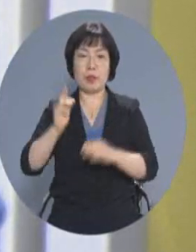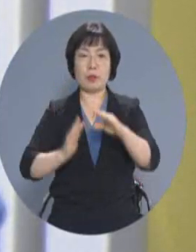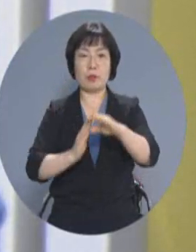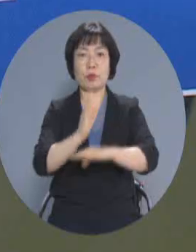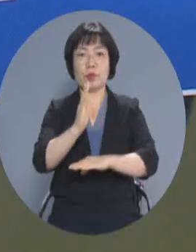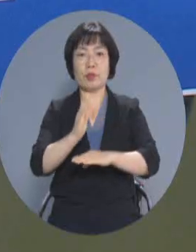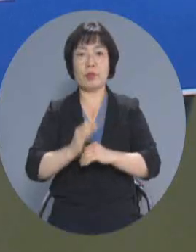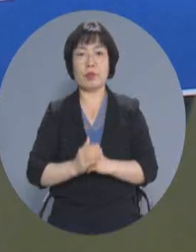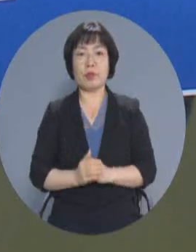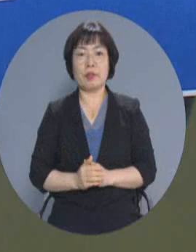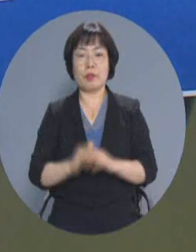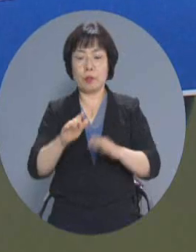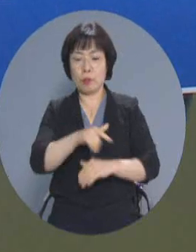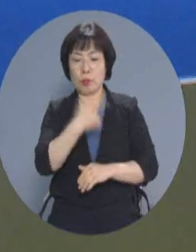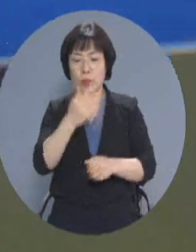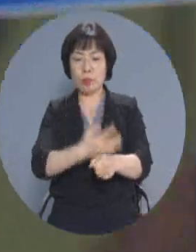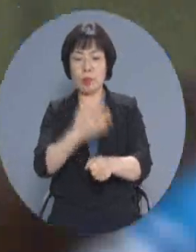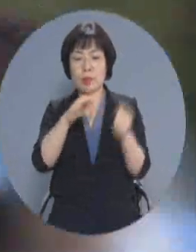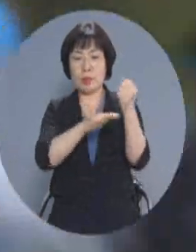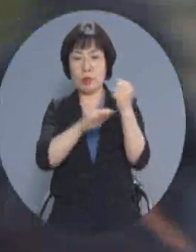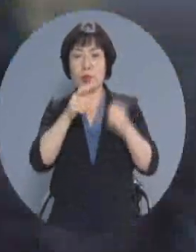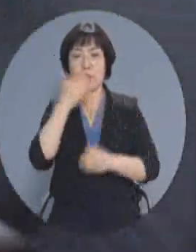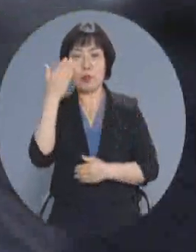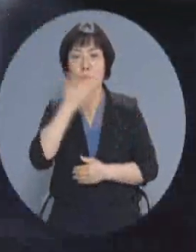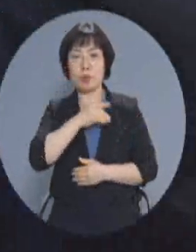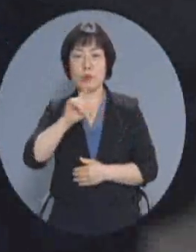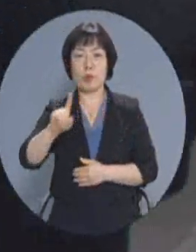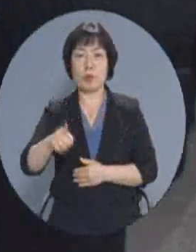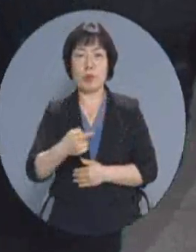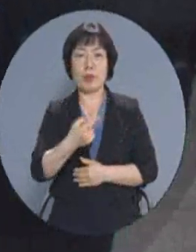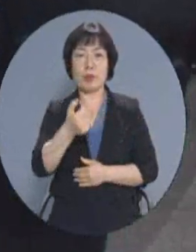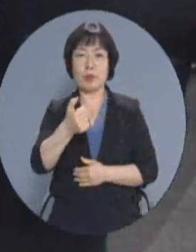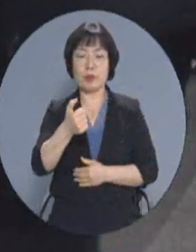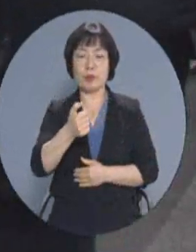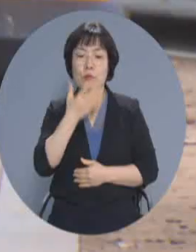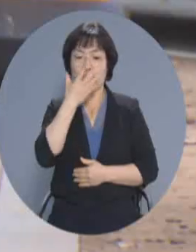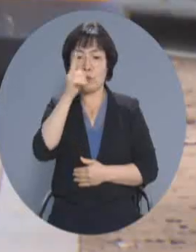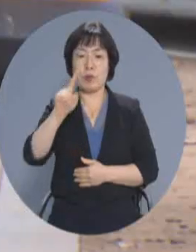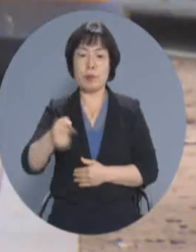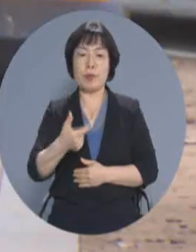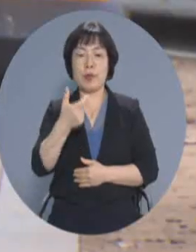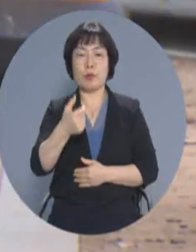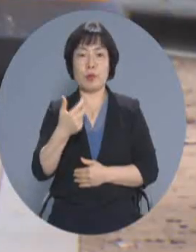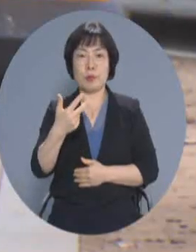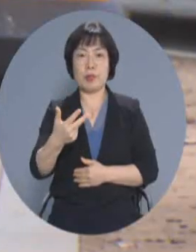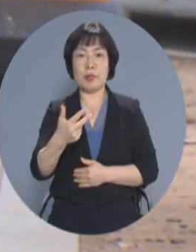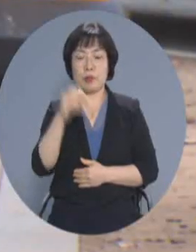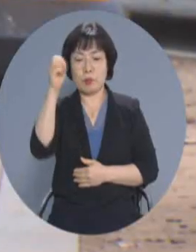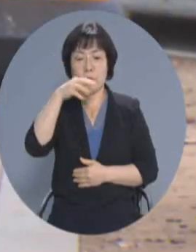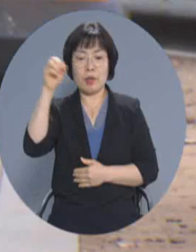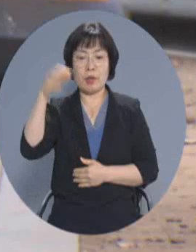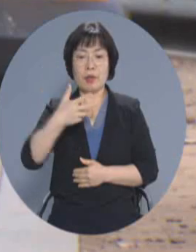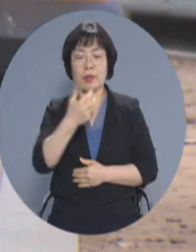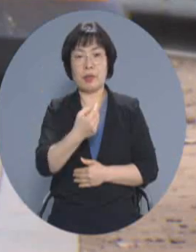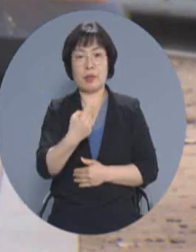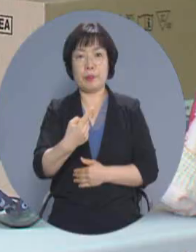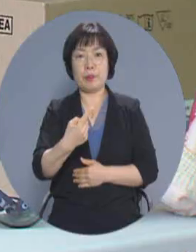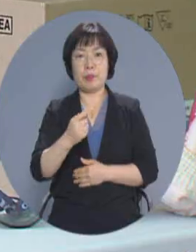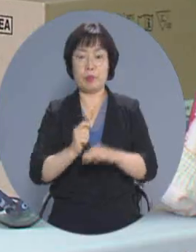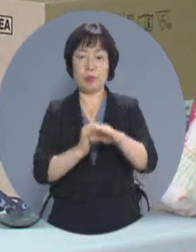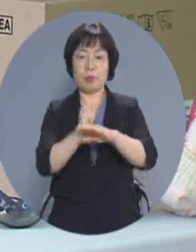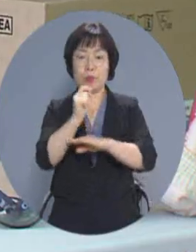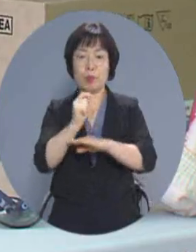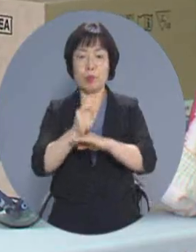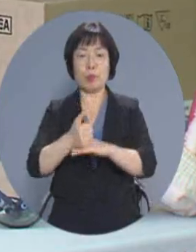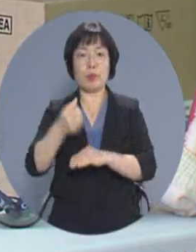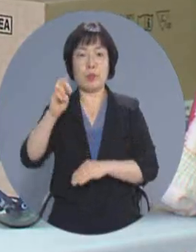넘어섰습니다. 오늘 오후 4시 기준으로 여수에서 110명, 순천에서 185명, 광양에서 71명,